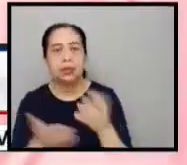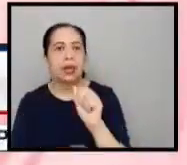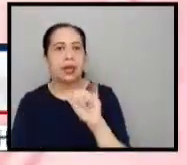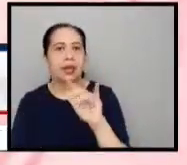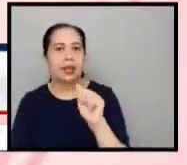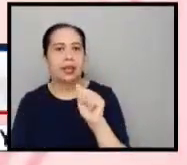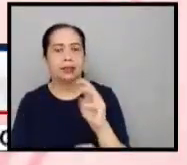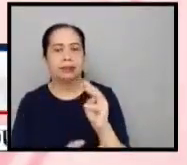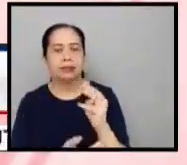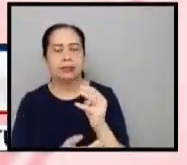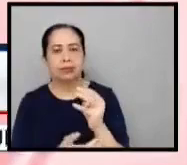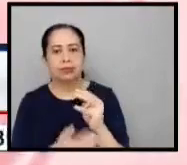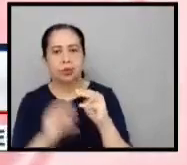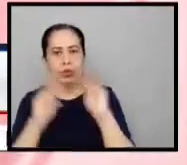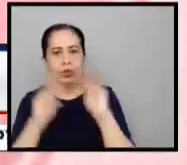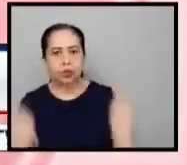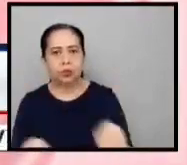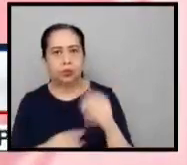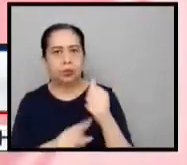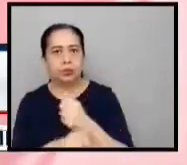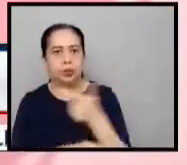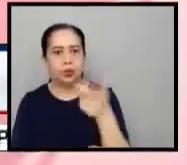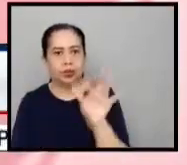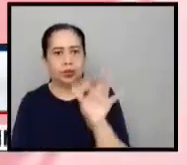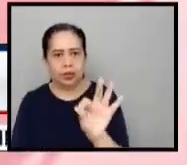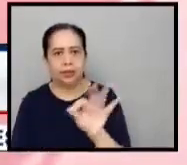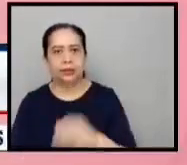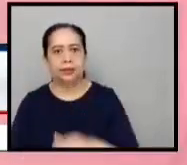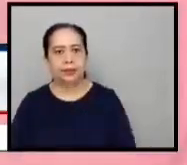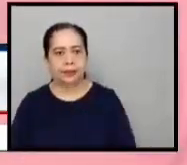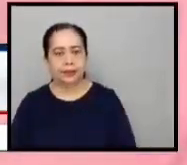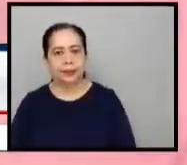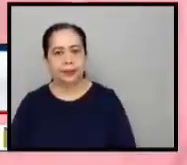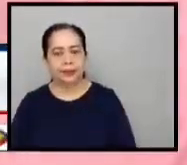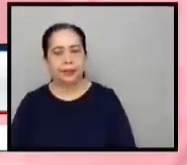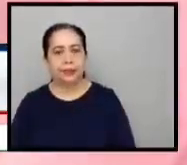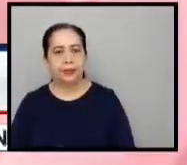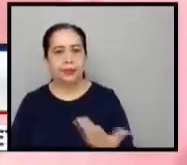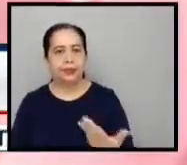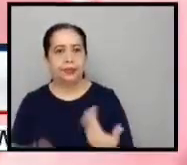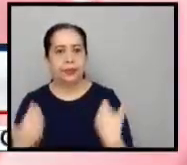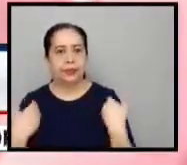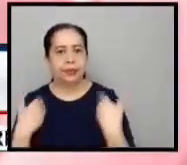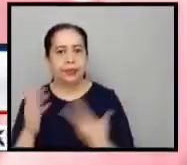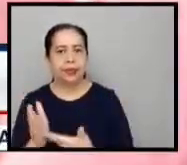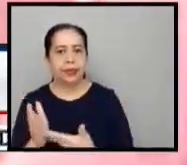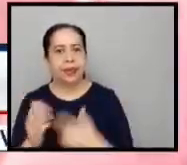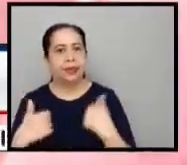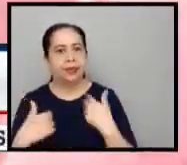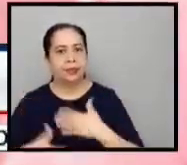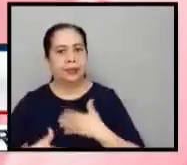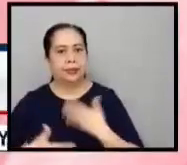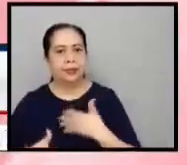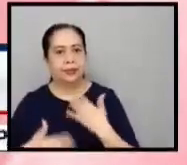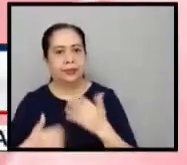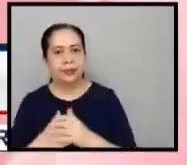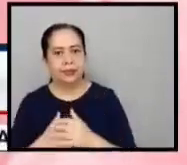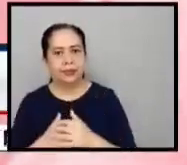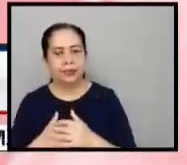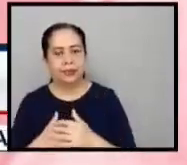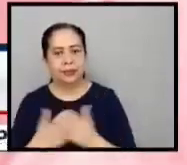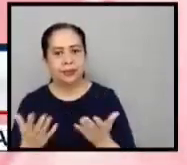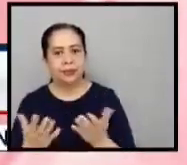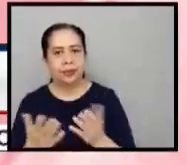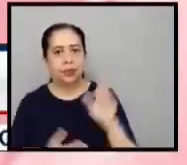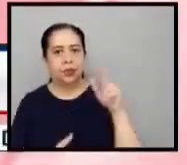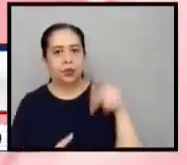April 29, no? Featuring, ito po, natutuwa po kami dito kasi i-feature po namin dito ang UP